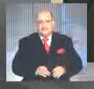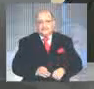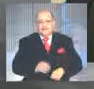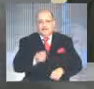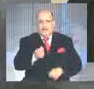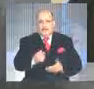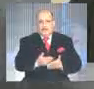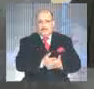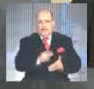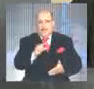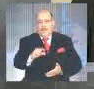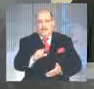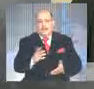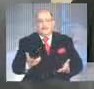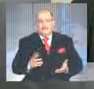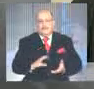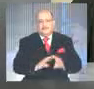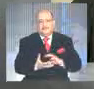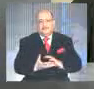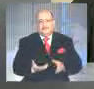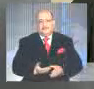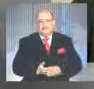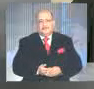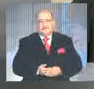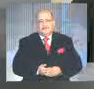كامل طراب الجمهورية في كامل المصبات،